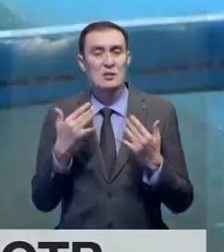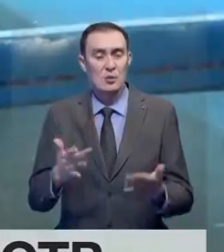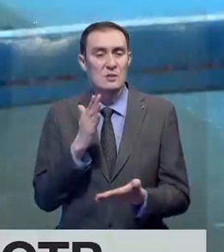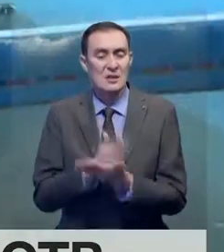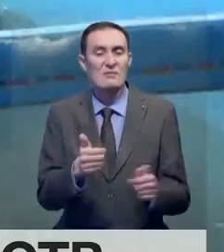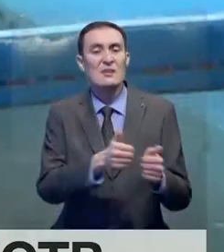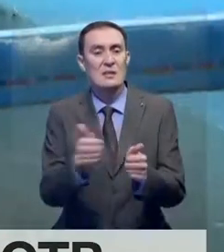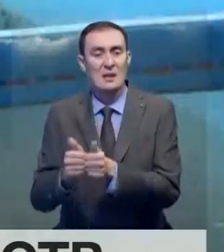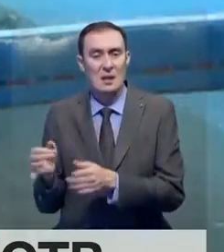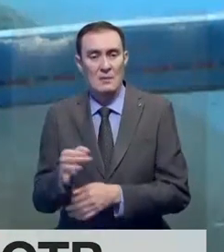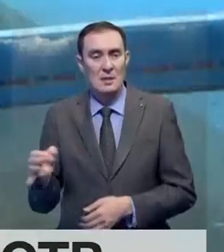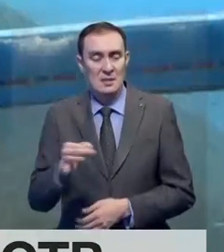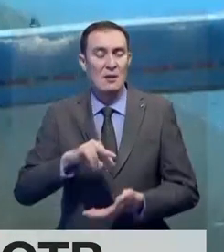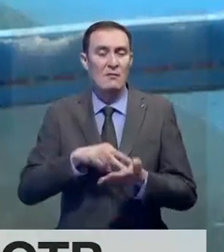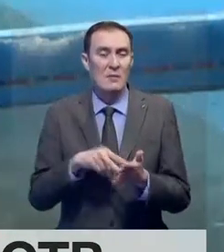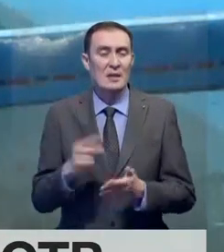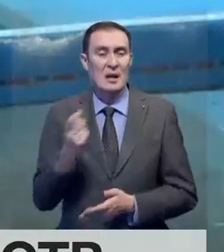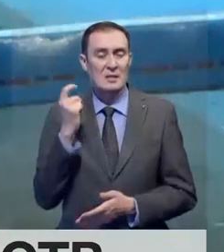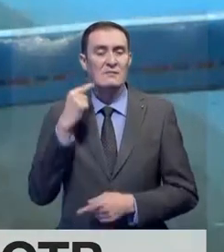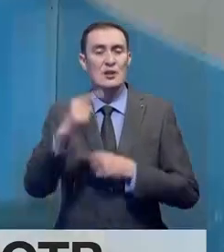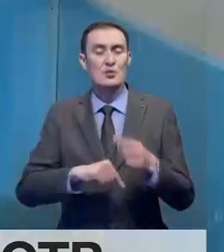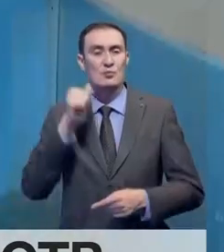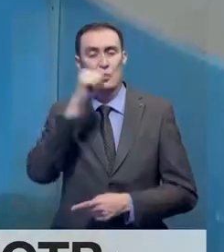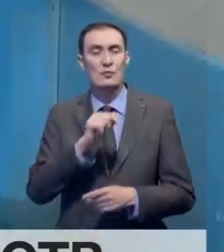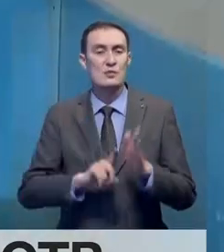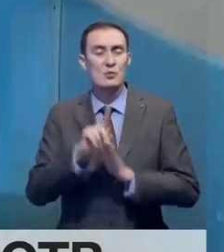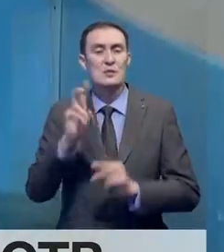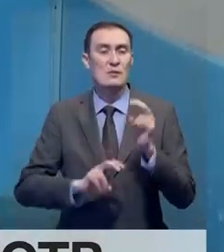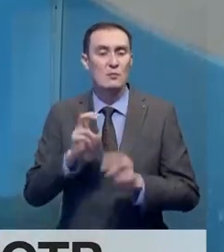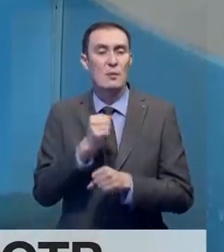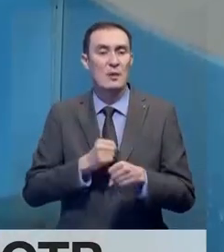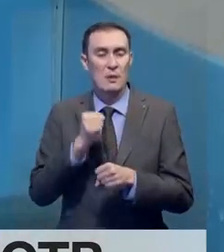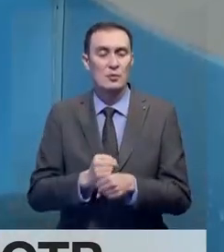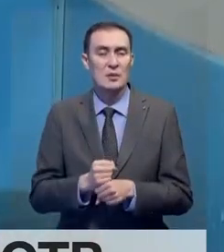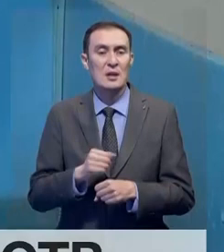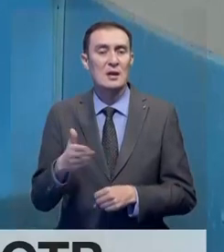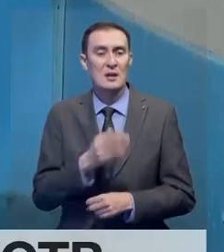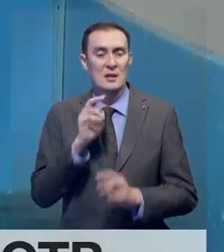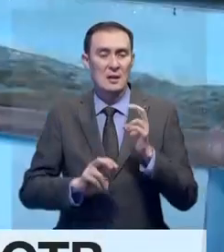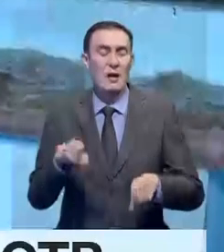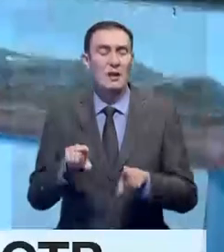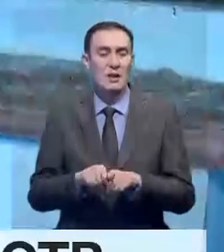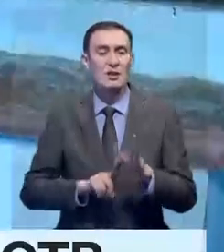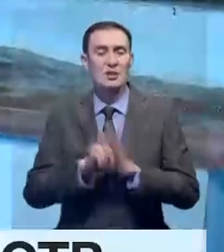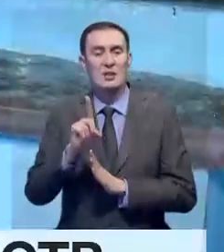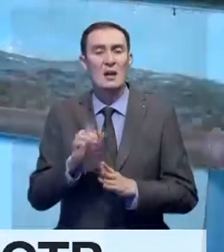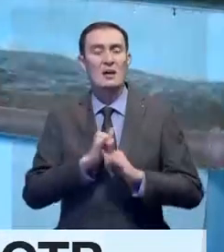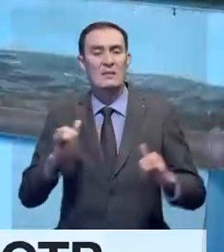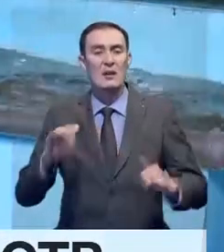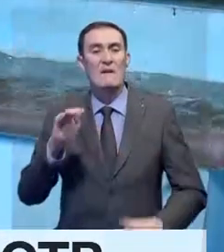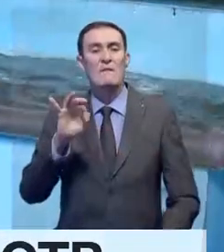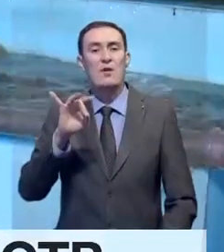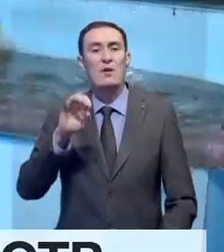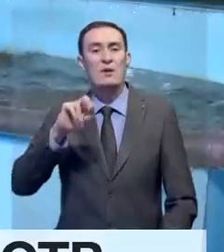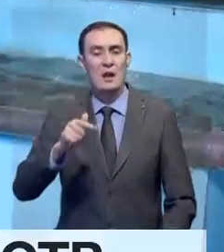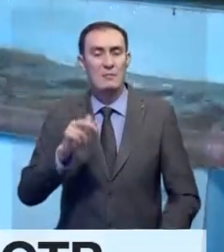есть и в соседних областях. В планах рыбного хозяйства в следующем году запустить завод по переработке продукции, а также начать разводить форель. Для